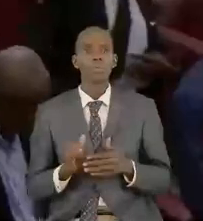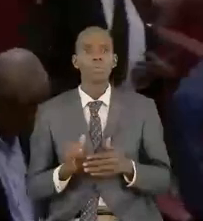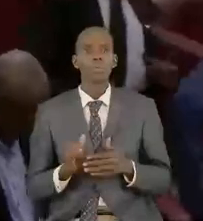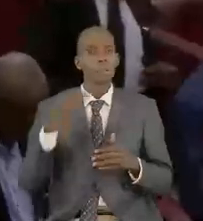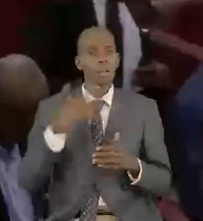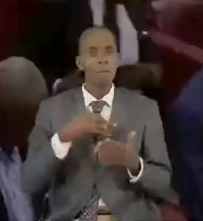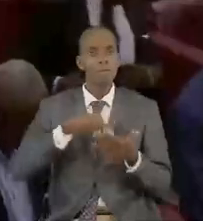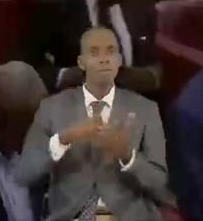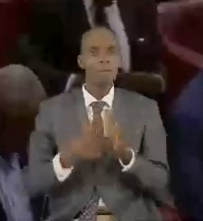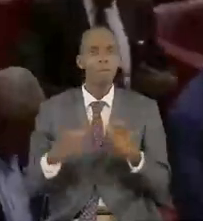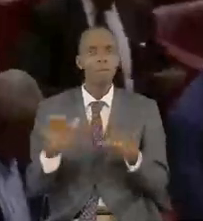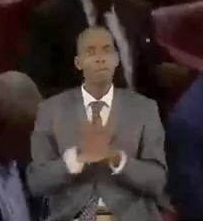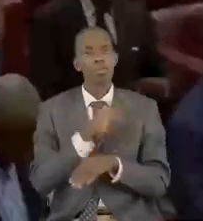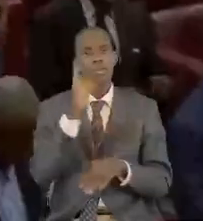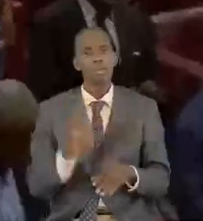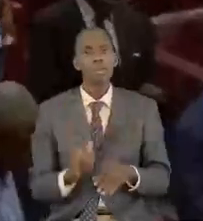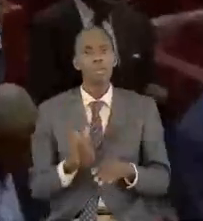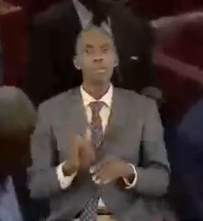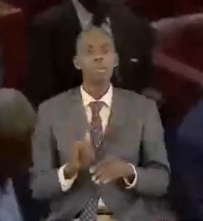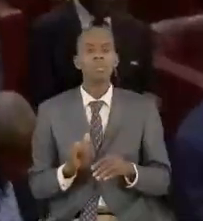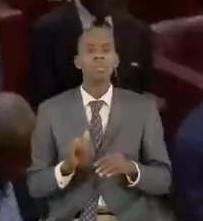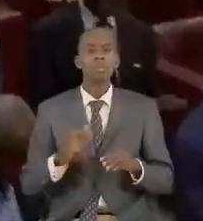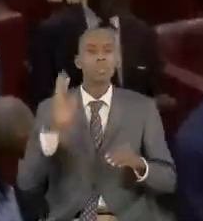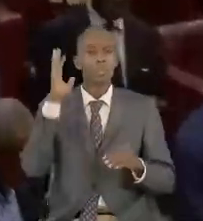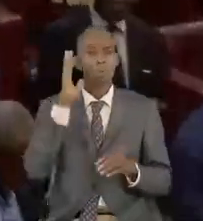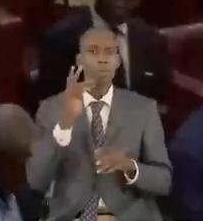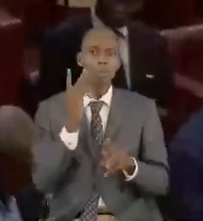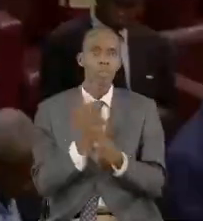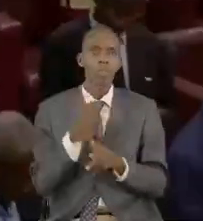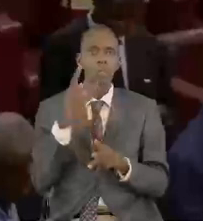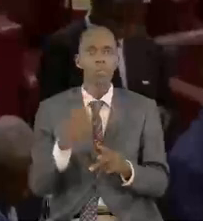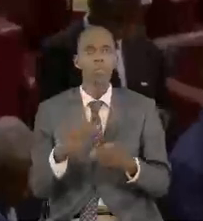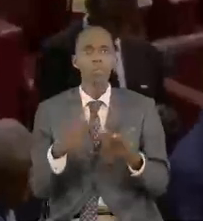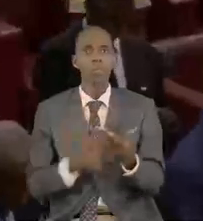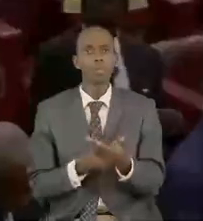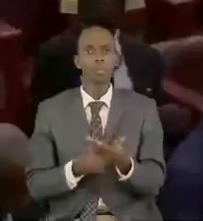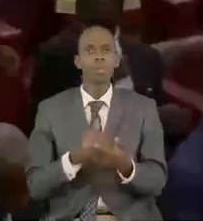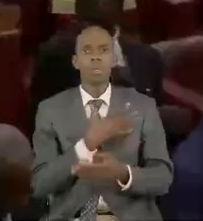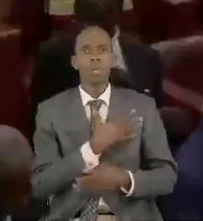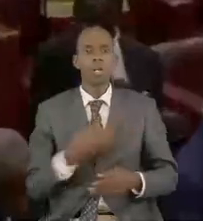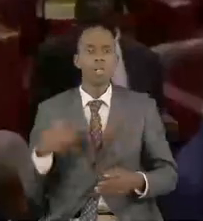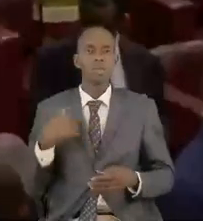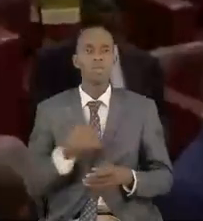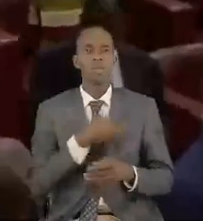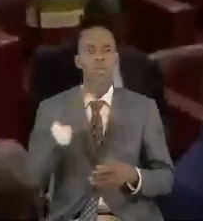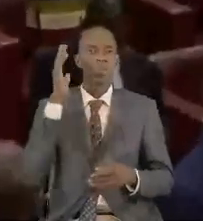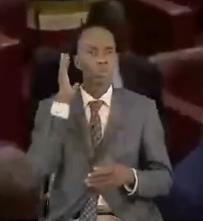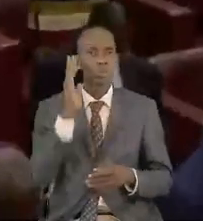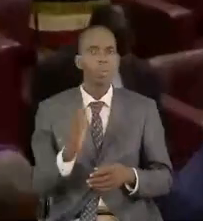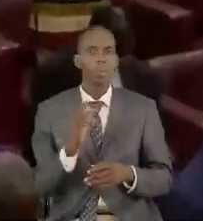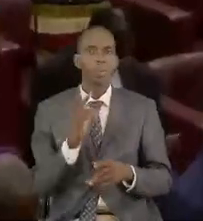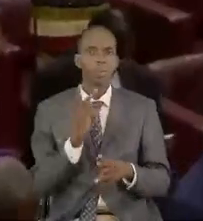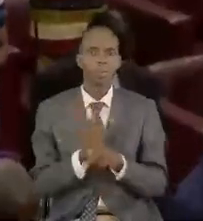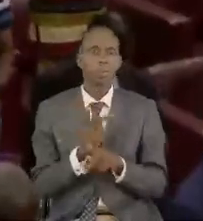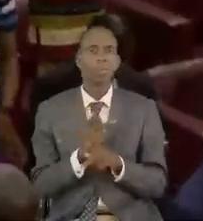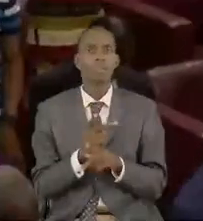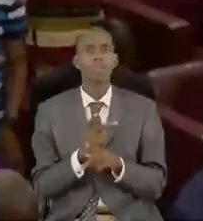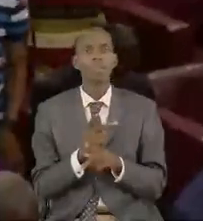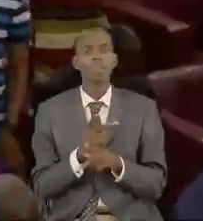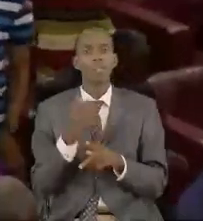détermination avec passion que nous gardions l'Évangile et l'effet